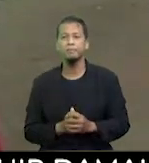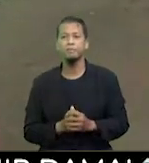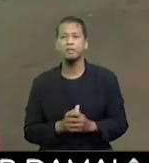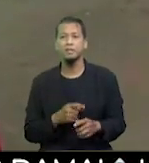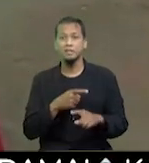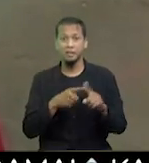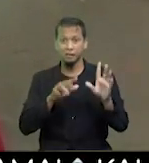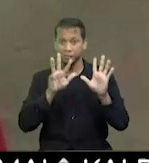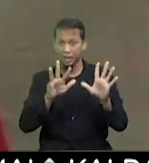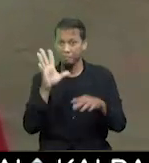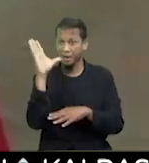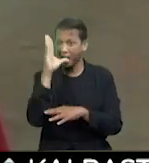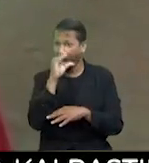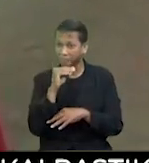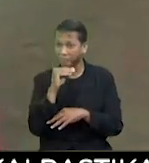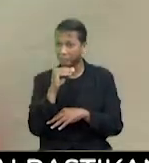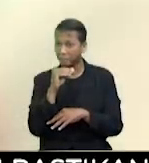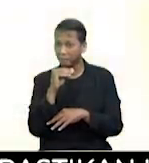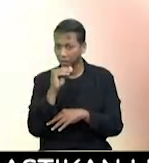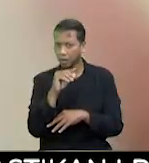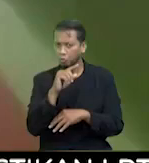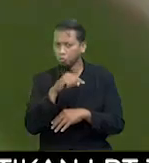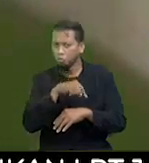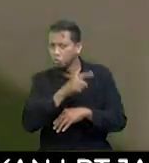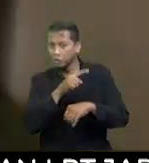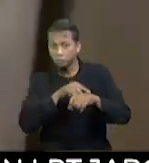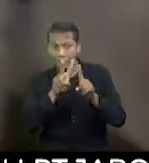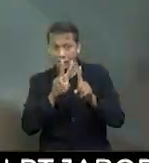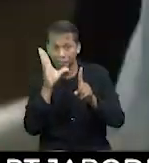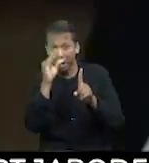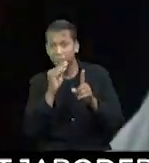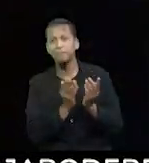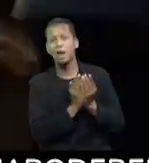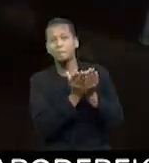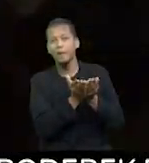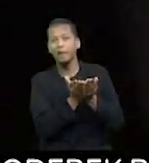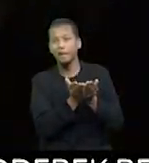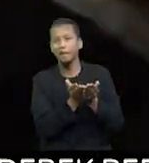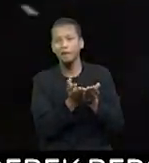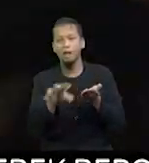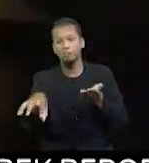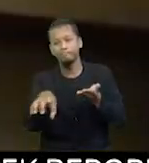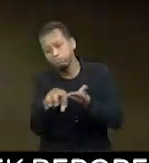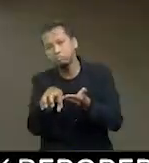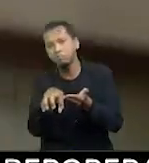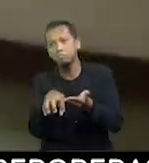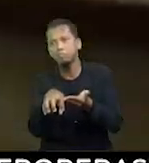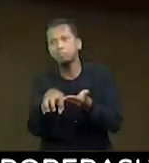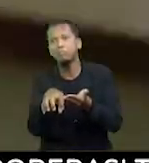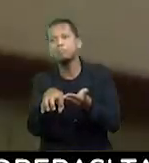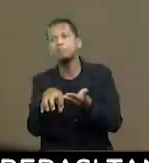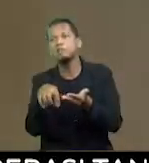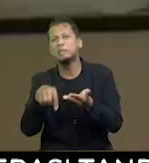11 malam itu kapalnya kandas. Saat ini kapal menanti laut kembali pasang agar bisa melanjutkan perjalanan